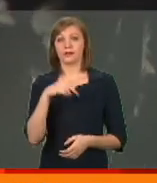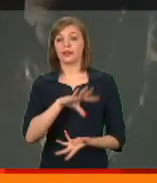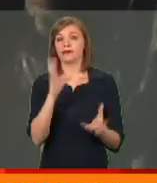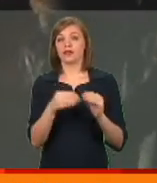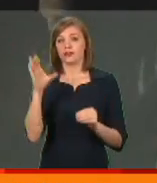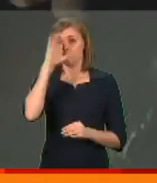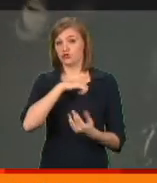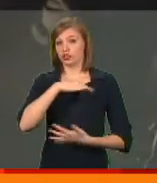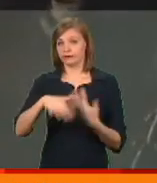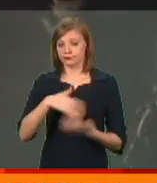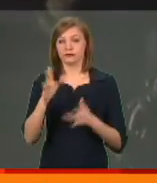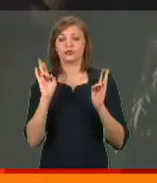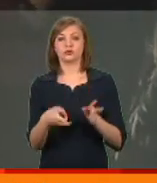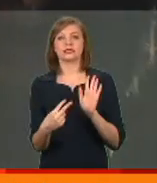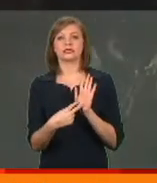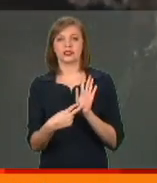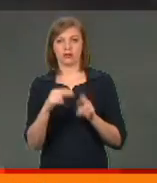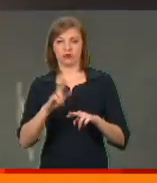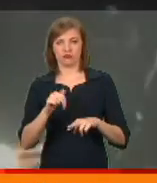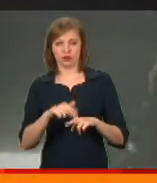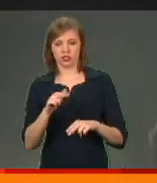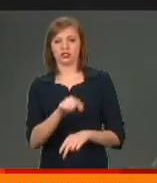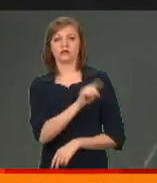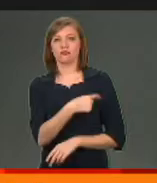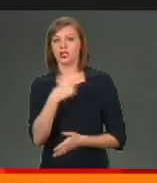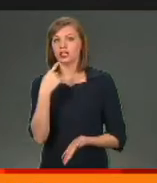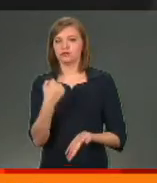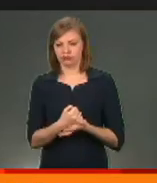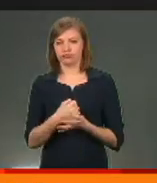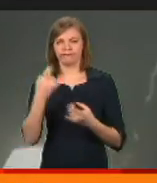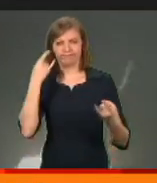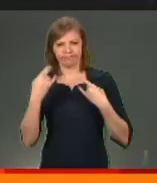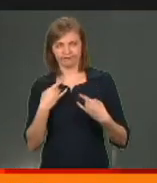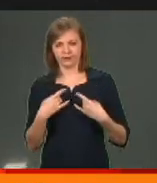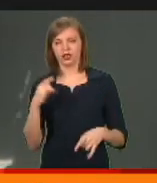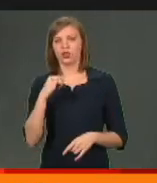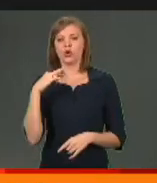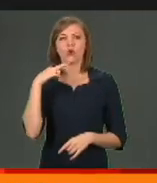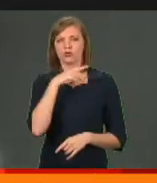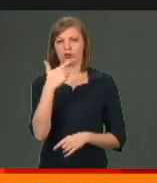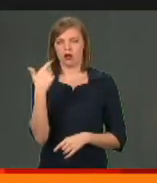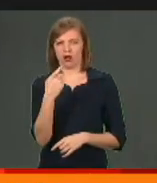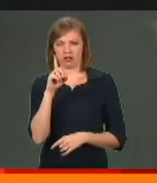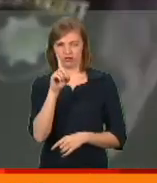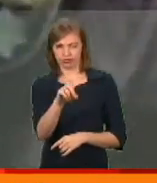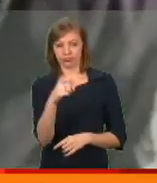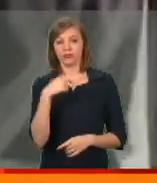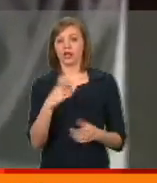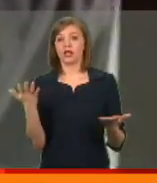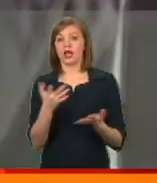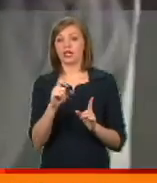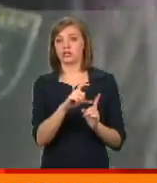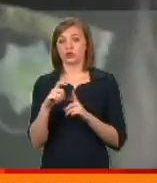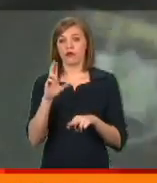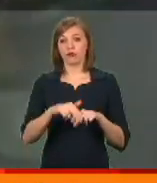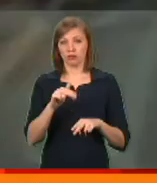Внаслідок нічних заворушень постраждало семеро поліцейських. Медики констатували у них забиття та отруєння сльозогінним газом, який, за